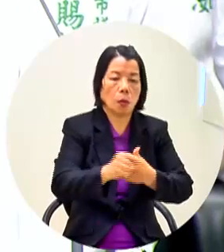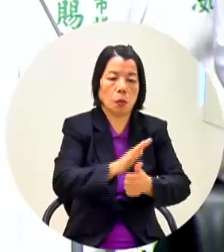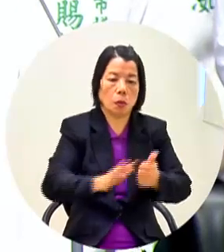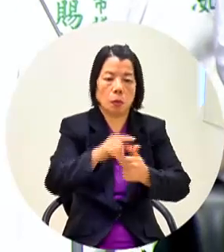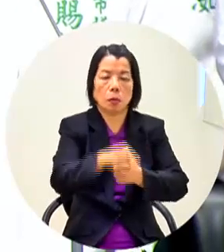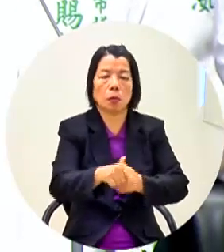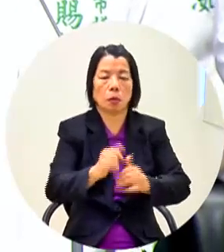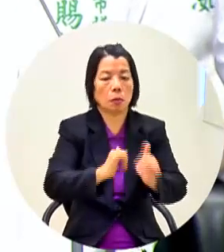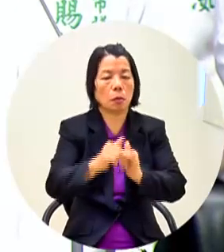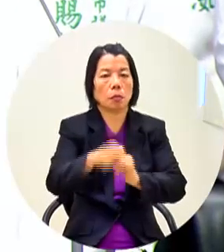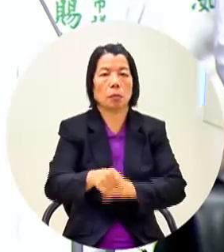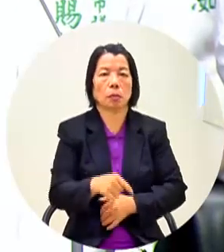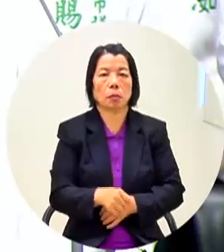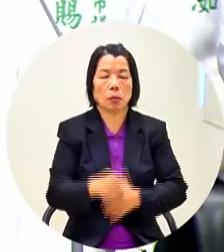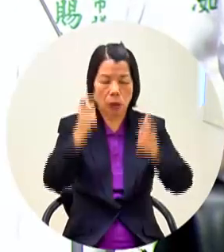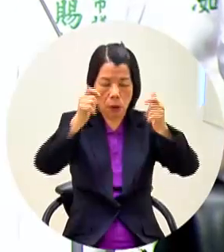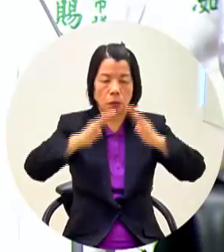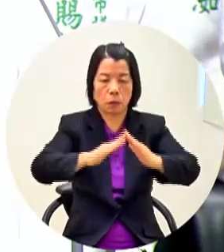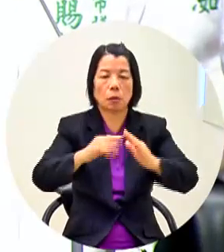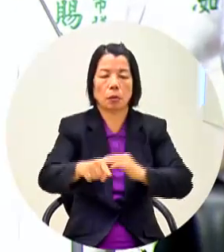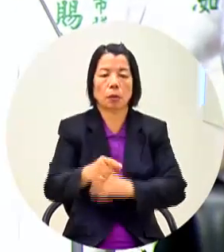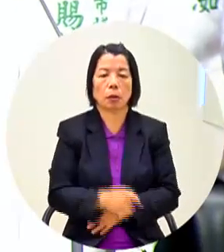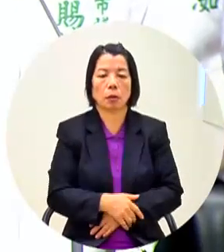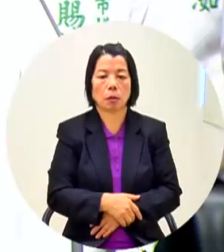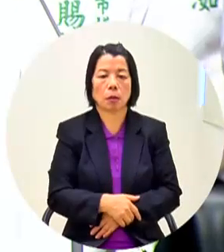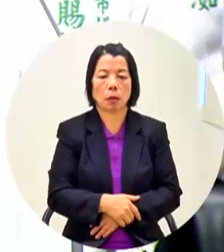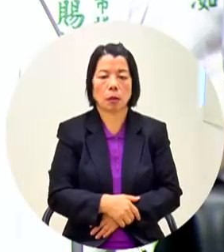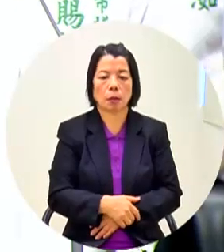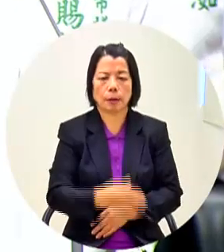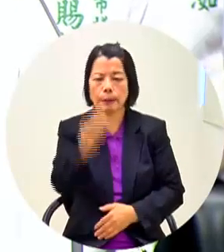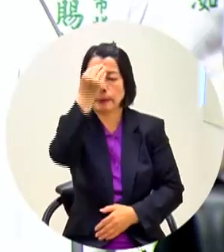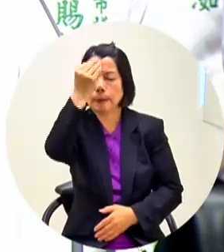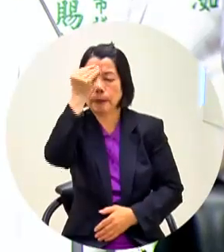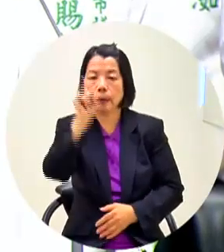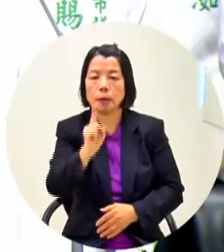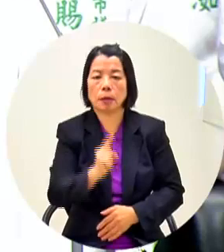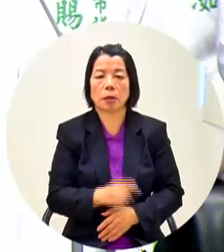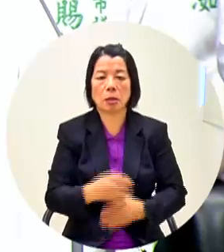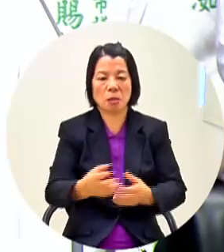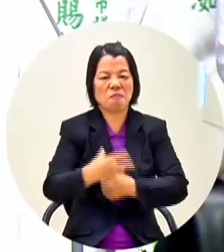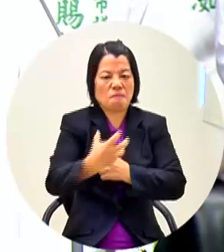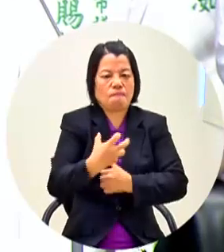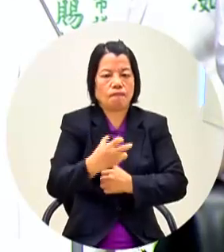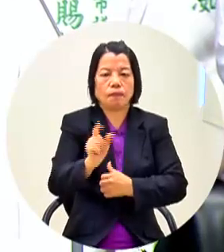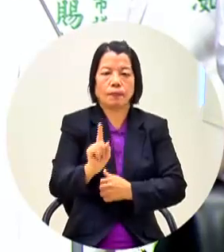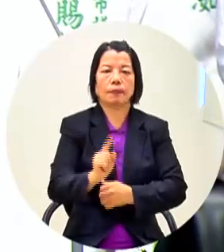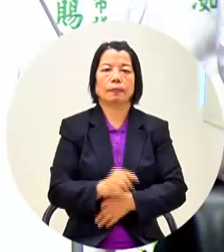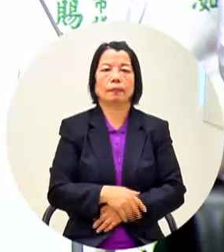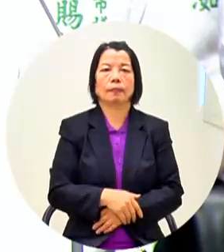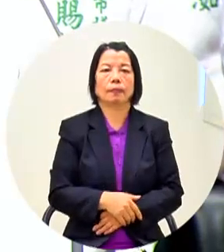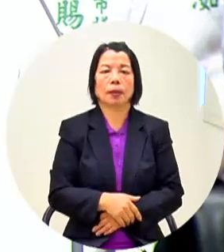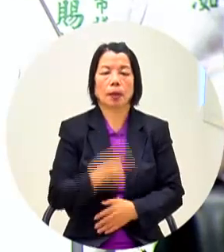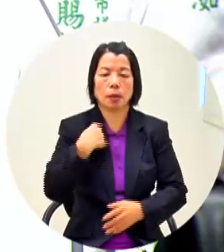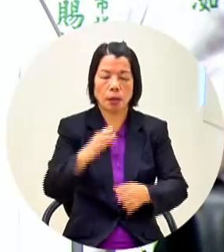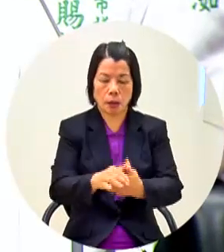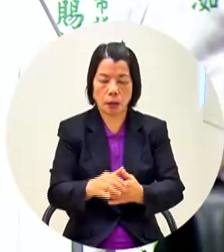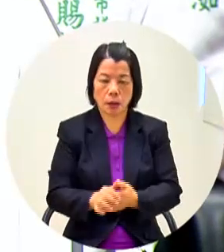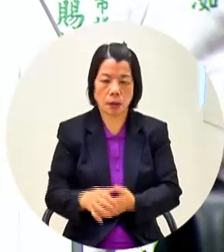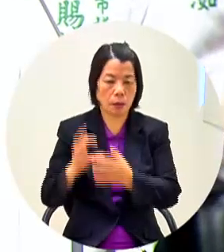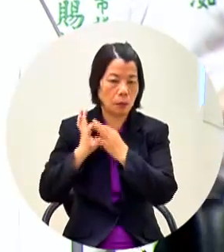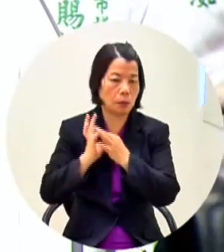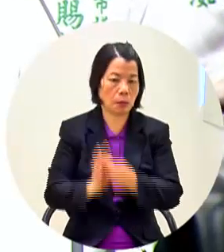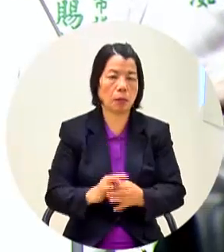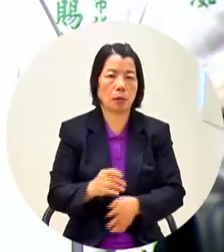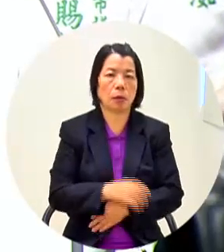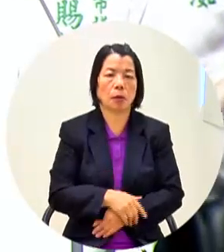雄市人上讨厌的、上厌恶的，就是被恐吓啊。但是我觉得你做一连串的，